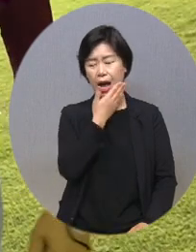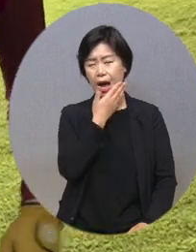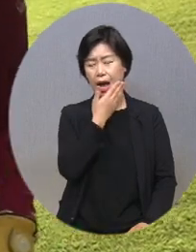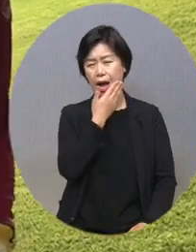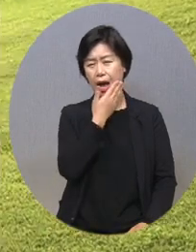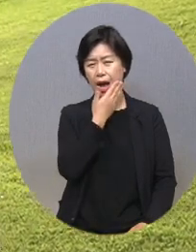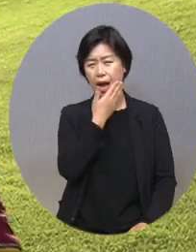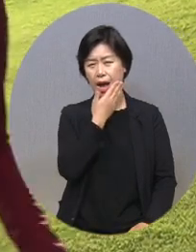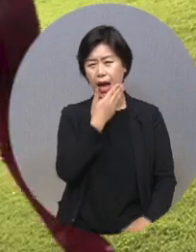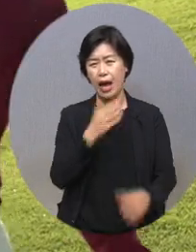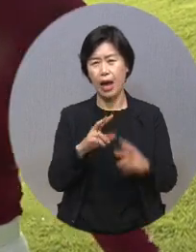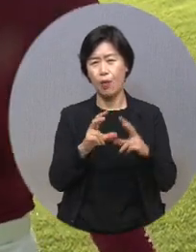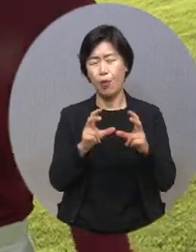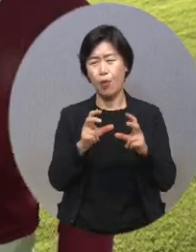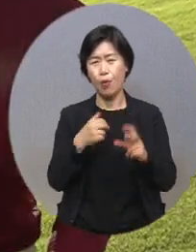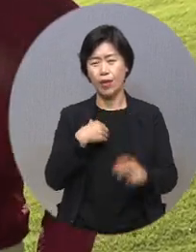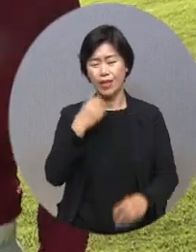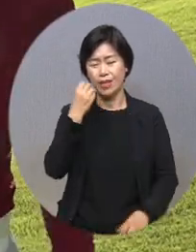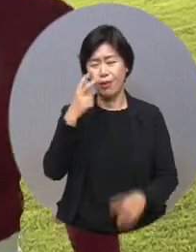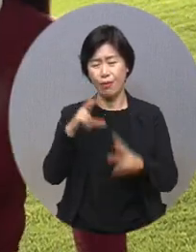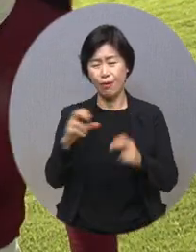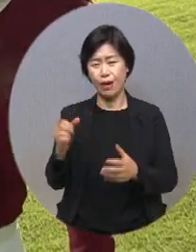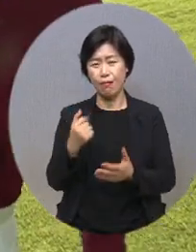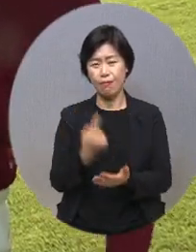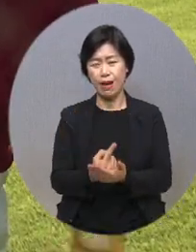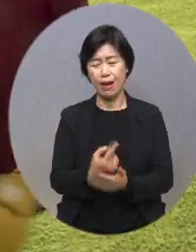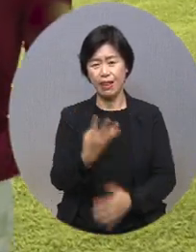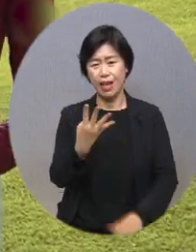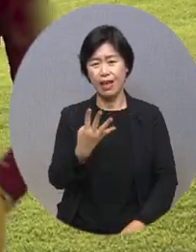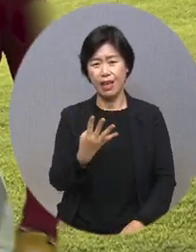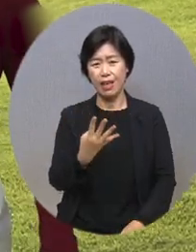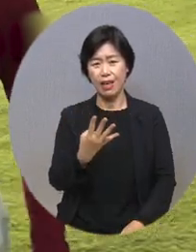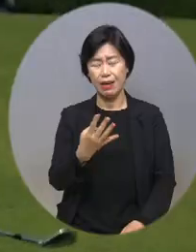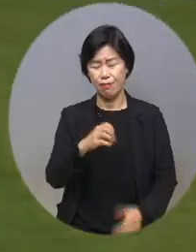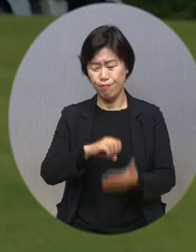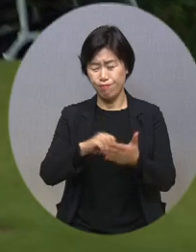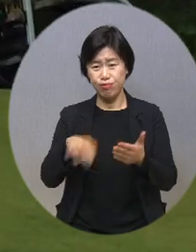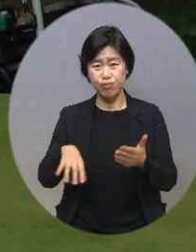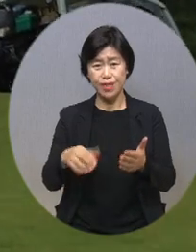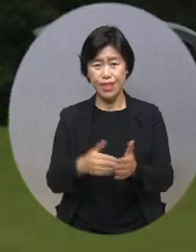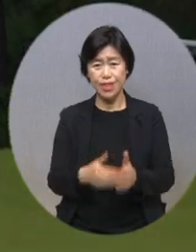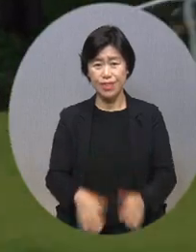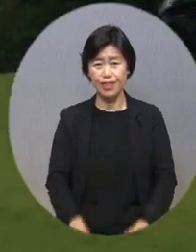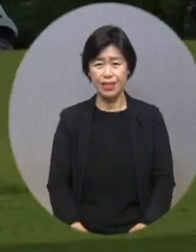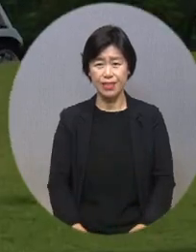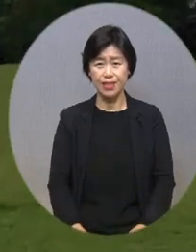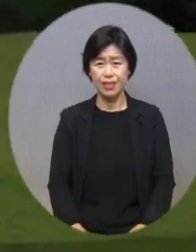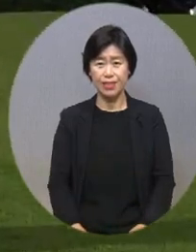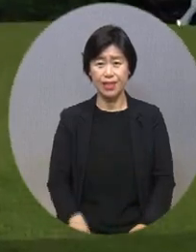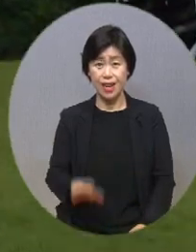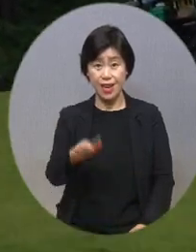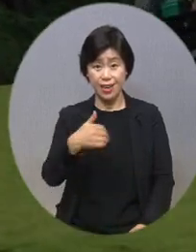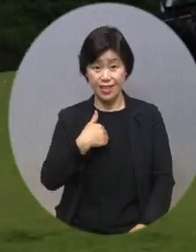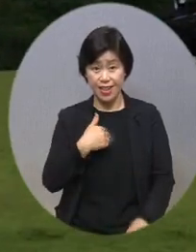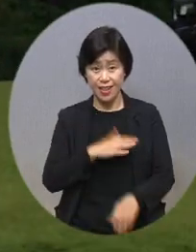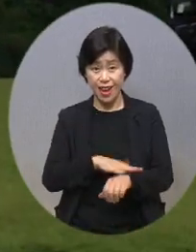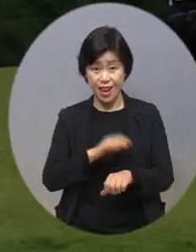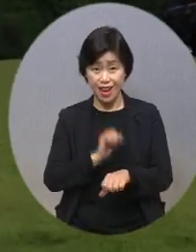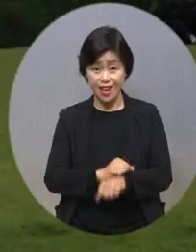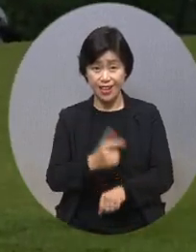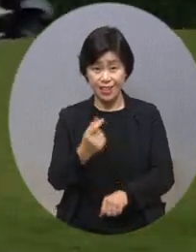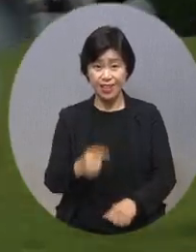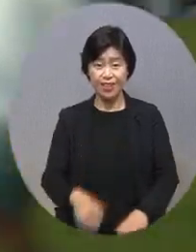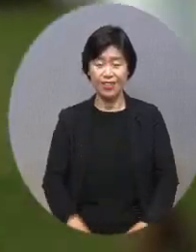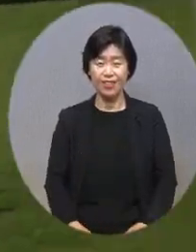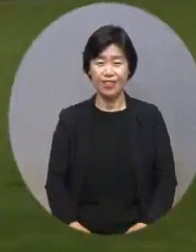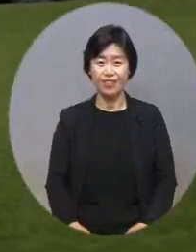쇳볼을 오늘 한 4개를 잃어버려 주시는데. 쇳볼만 하면 형. 강재야, 잘했지? 네? 잘했잖아. 역시 형은 예능을